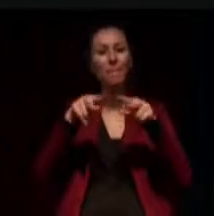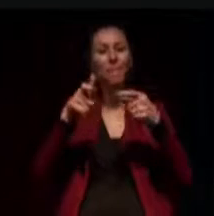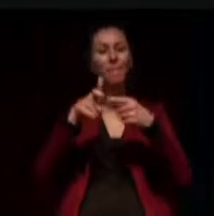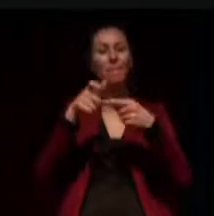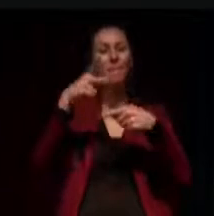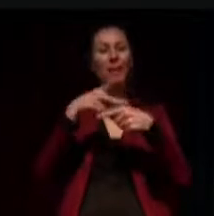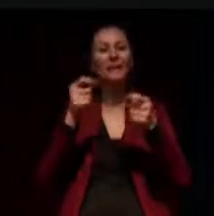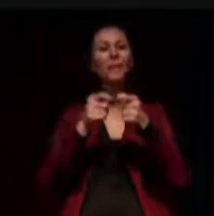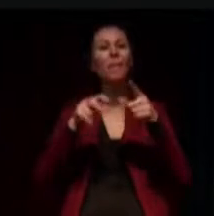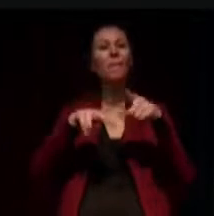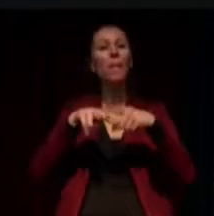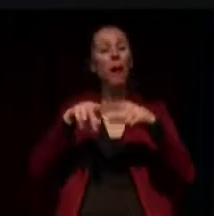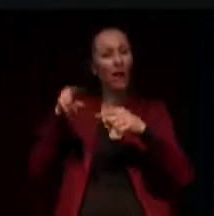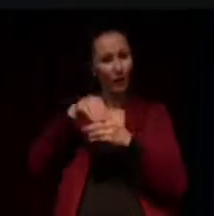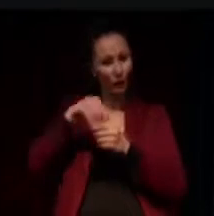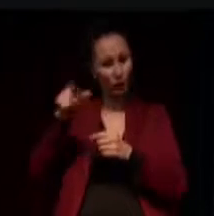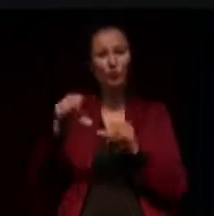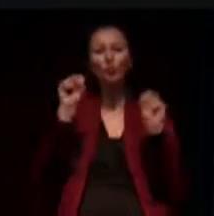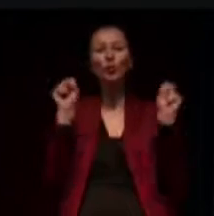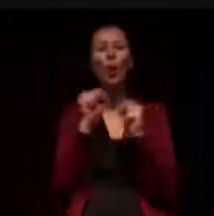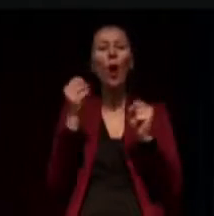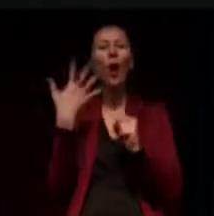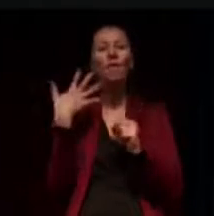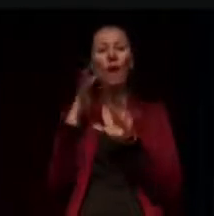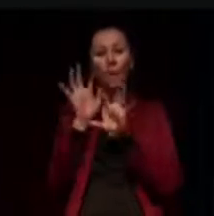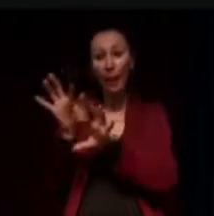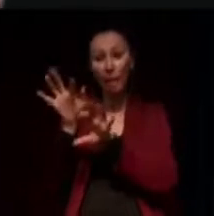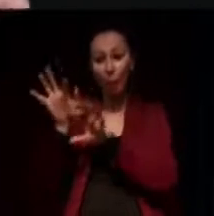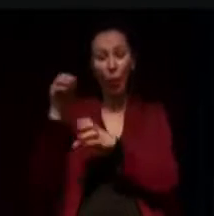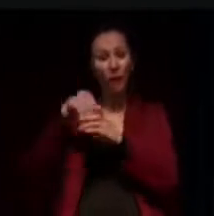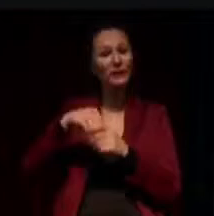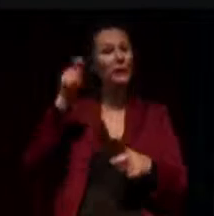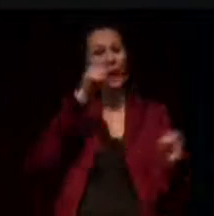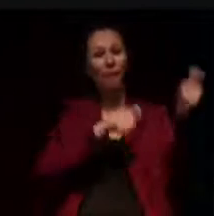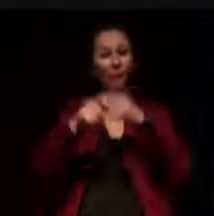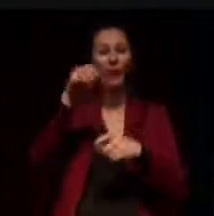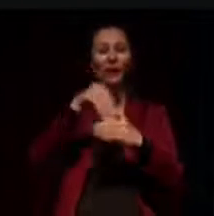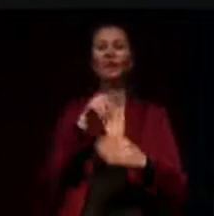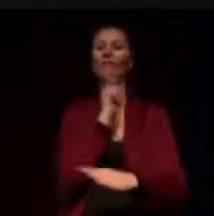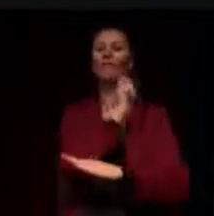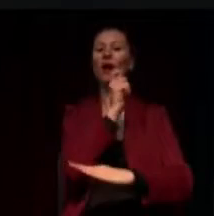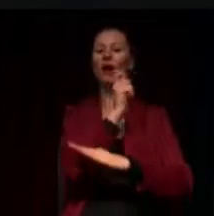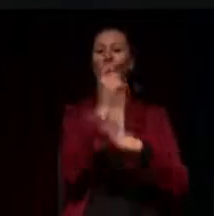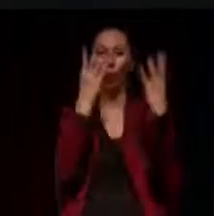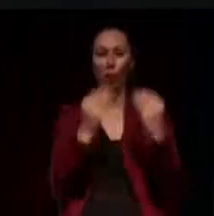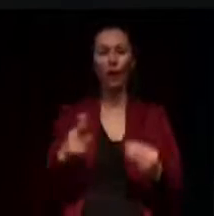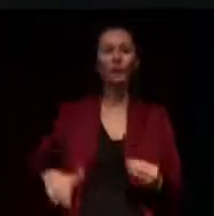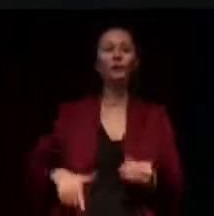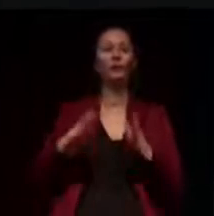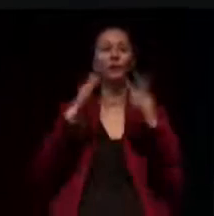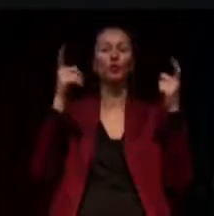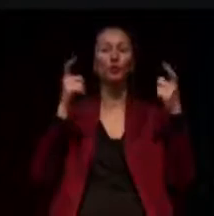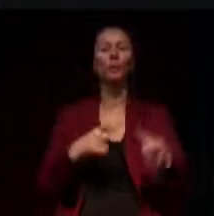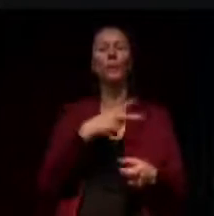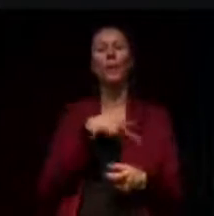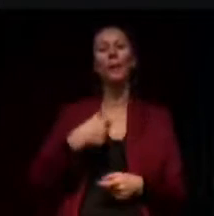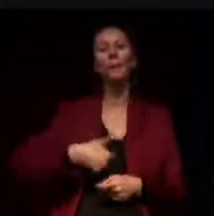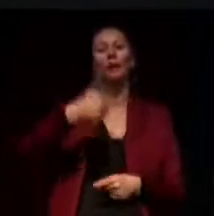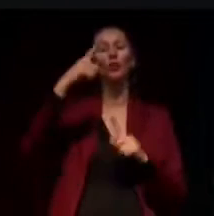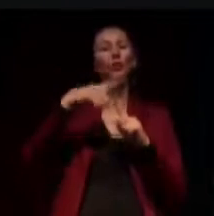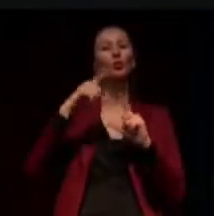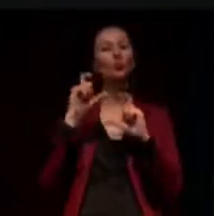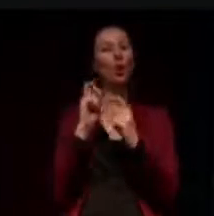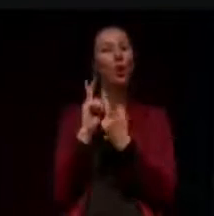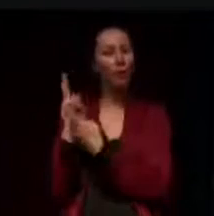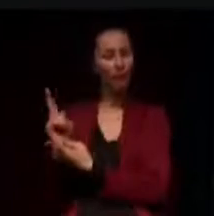sulama kanalları, soğuk hava depoları yapılmasıyla ilgili bir takım vaatleri olan İzmir Büyükşehir Belediye Başkanı Tunç